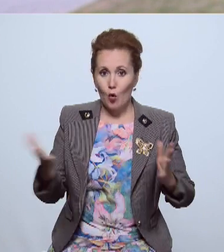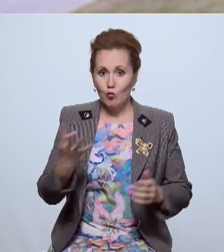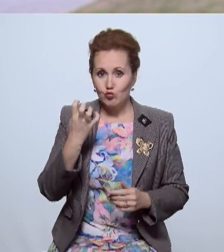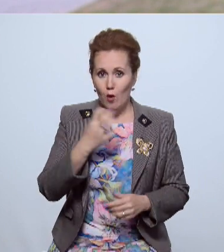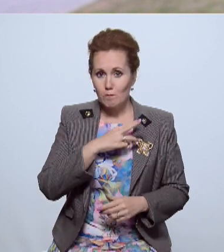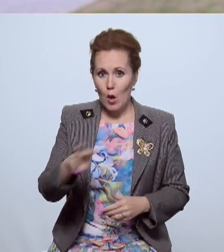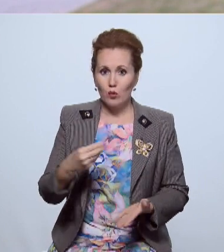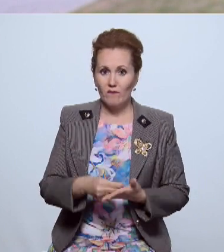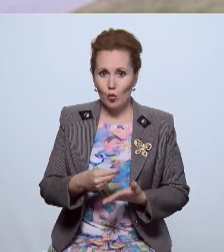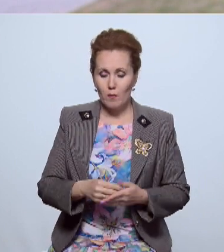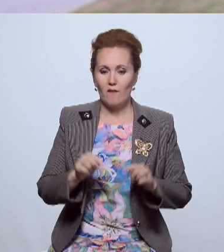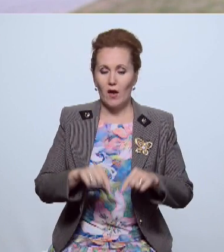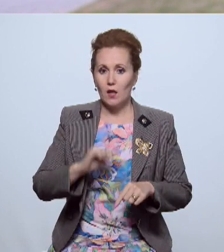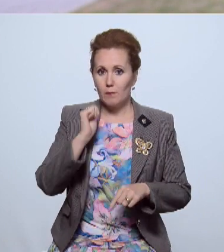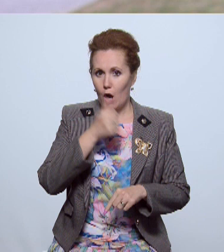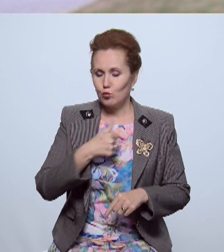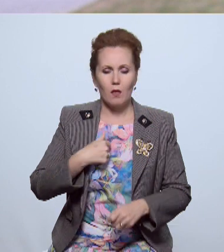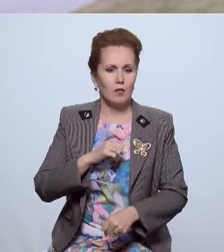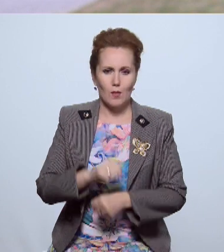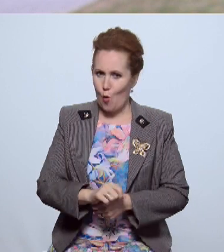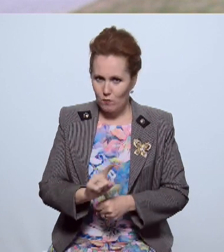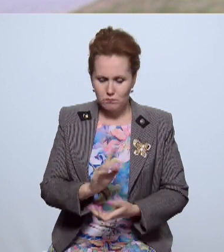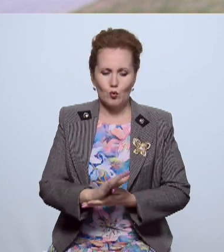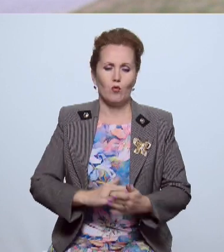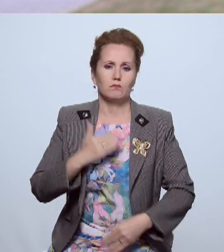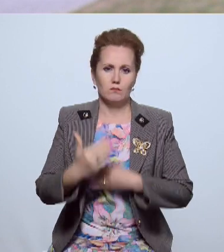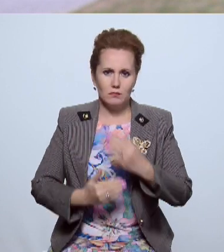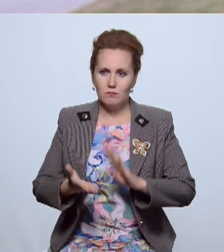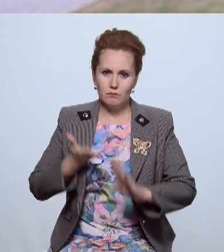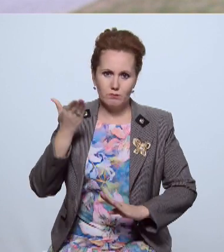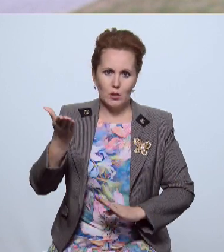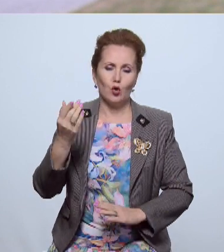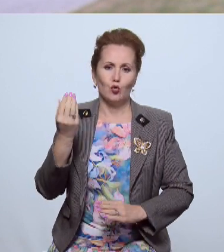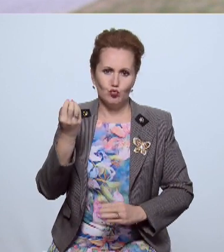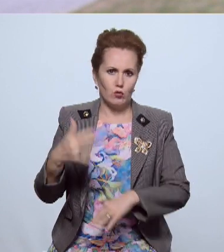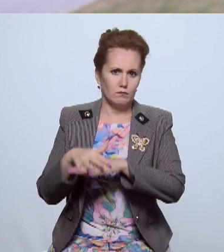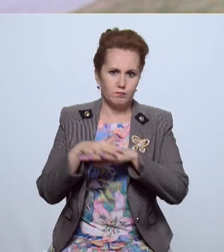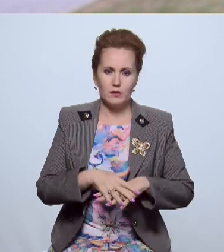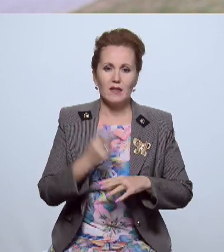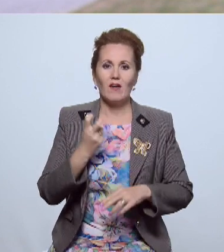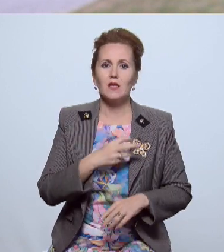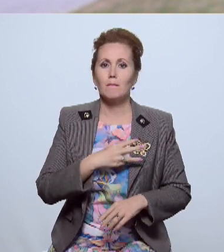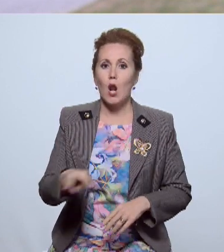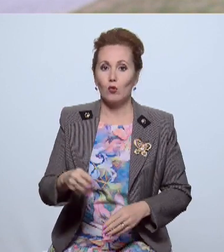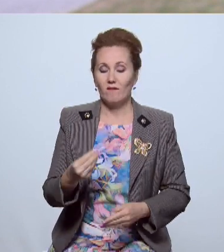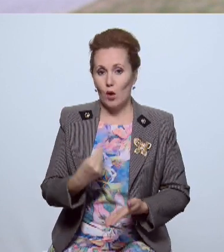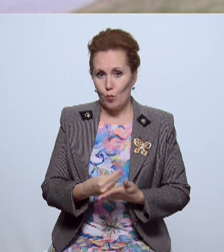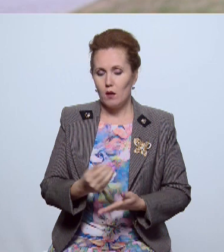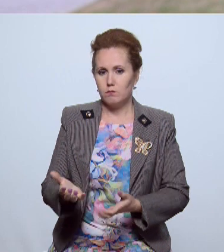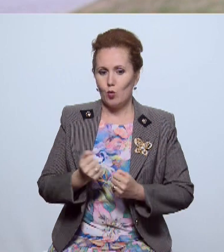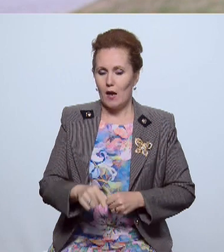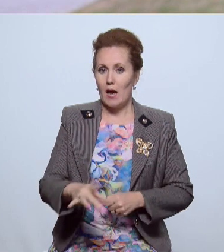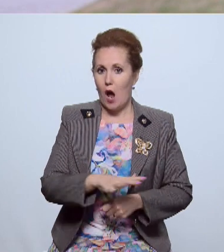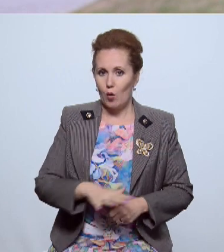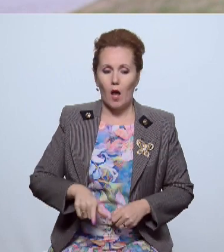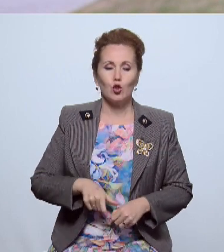рублей в этом году, но на этом мы не останавливаемся. В следующем году еще 200 миллионов рублей получит район. Поэтому можно уверенно сказать,